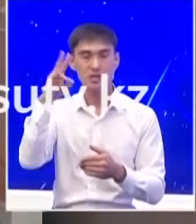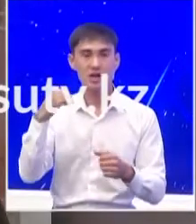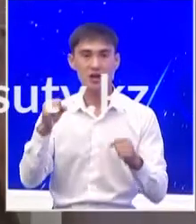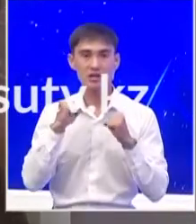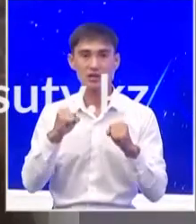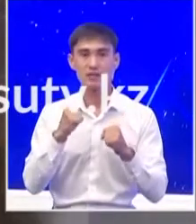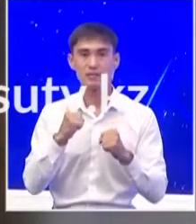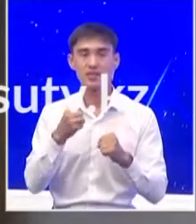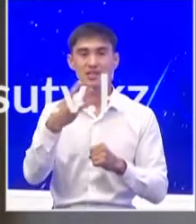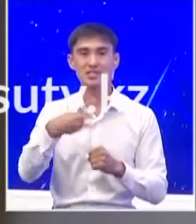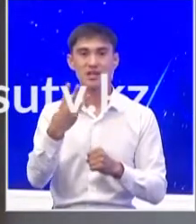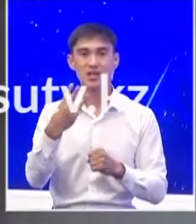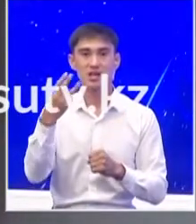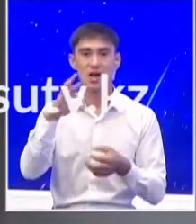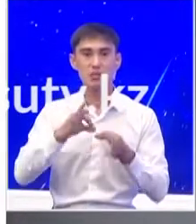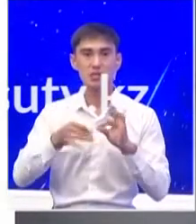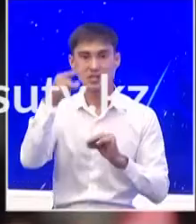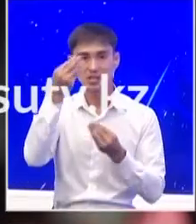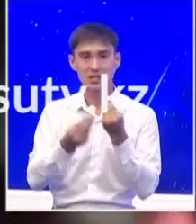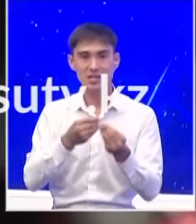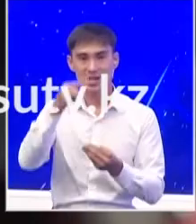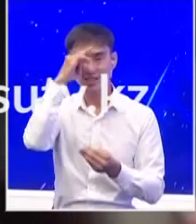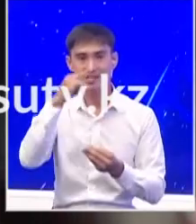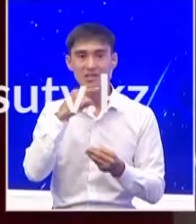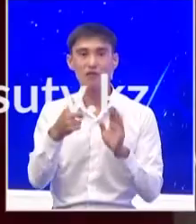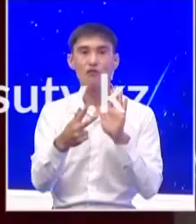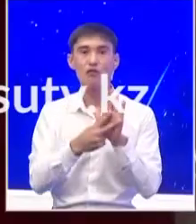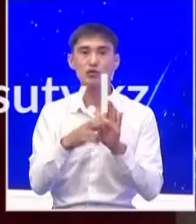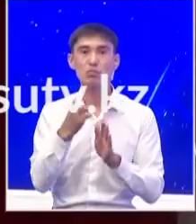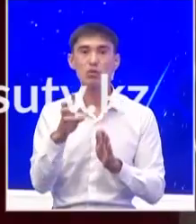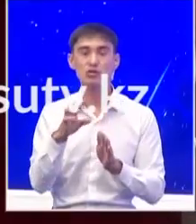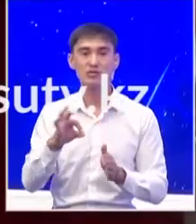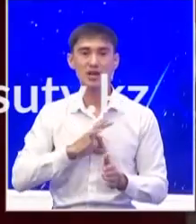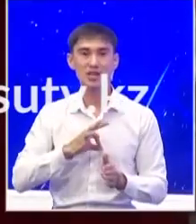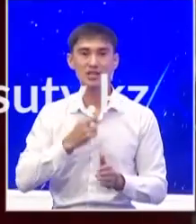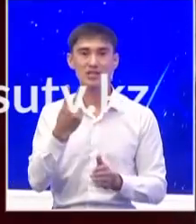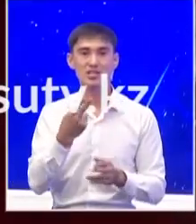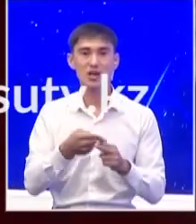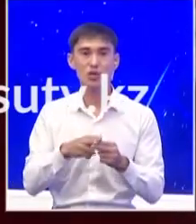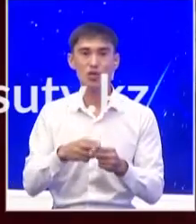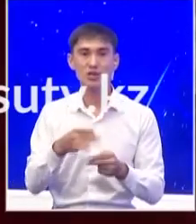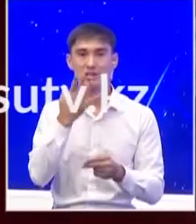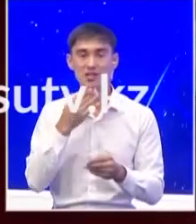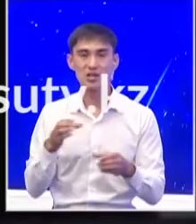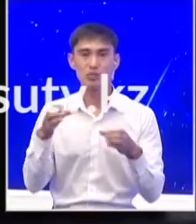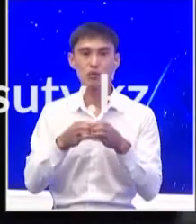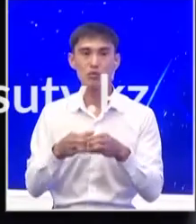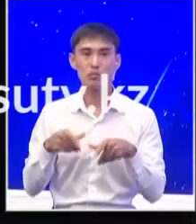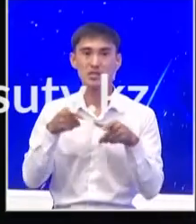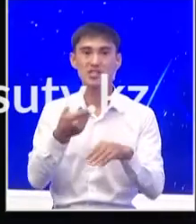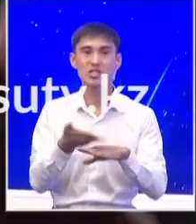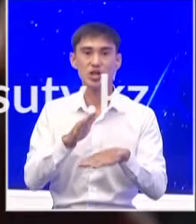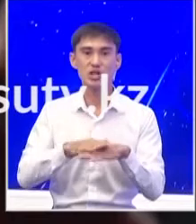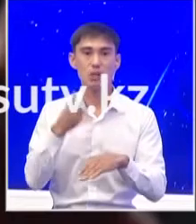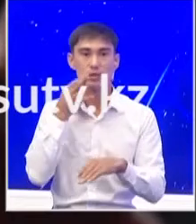32-х Олимпийских игр казахстанские спортсмены завоевали 8 бронзовых наград, 2 из которых в копилку национальной сборной принесли